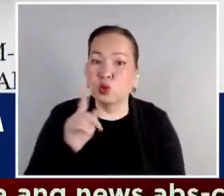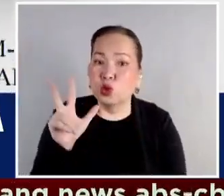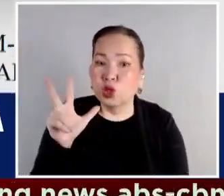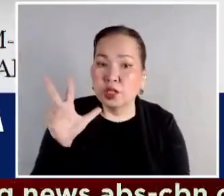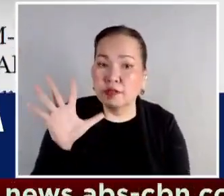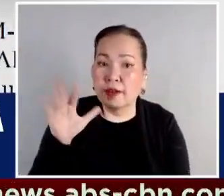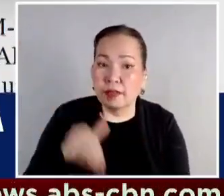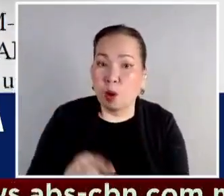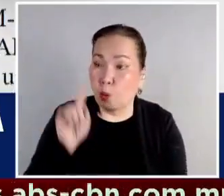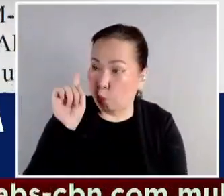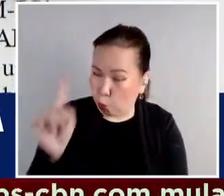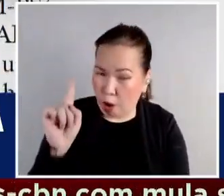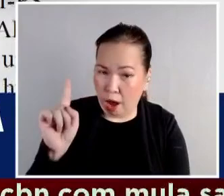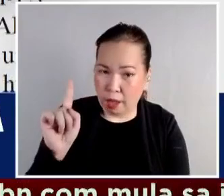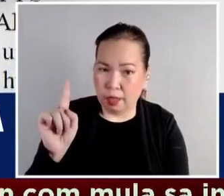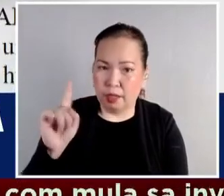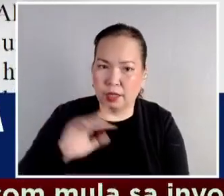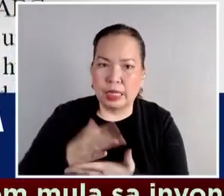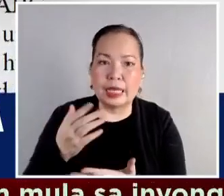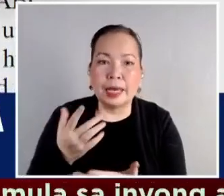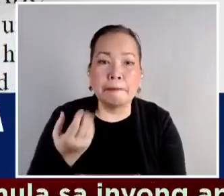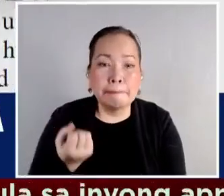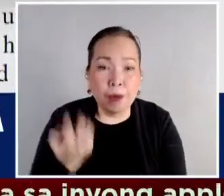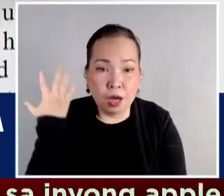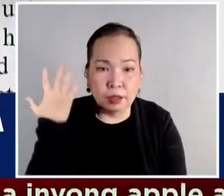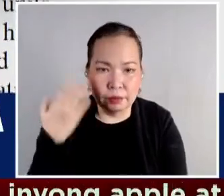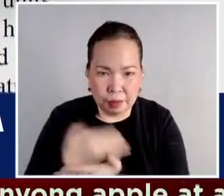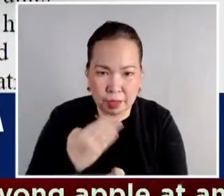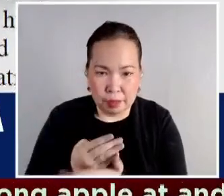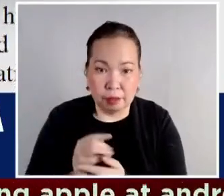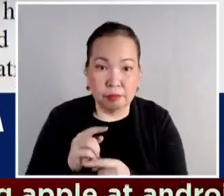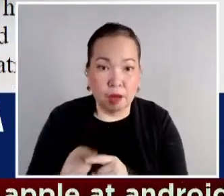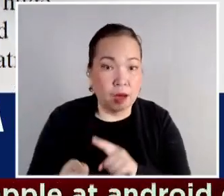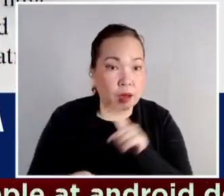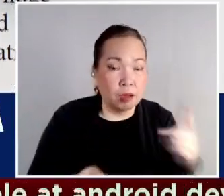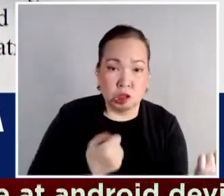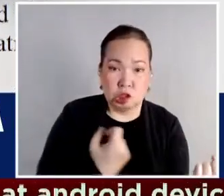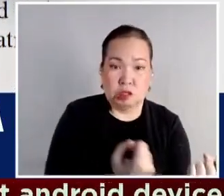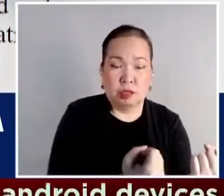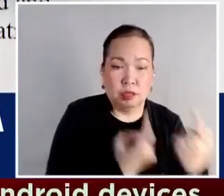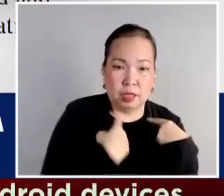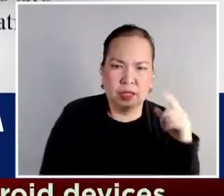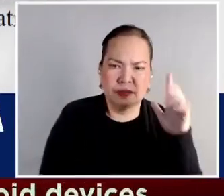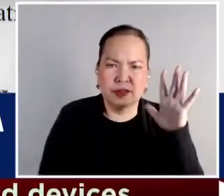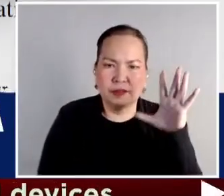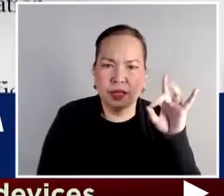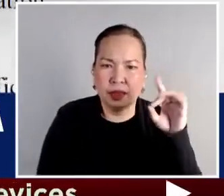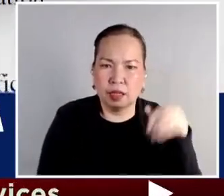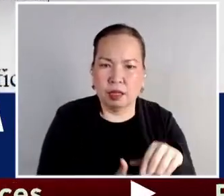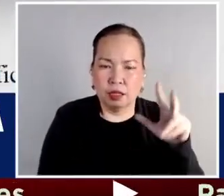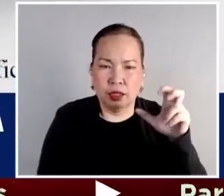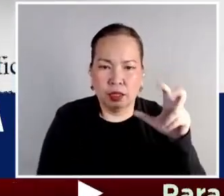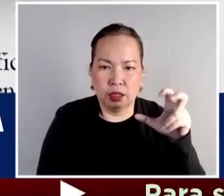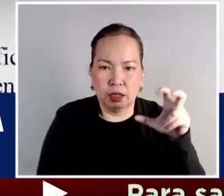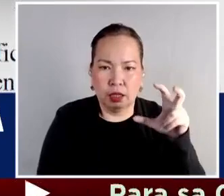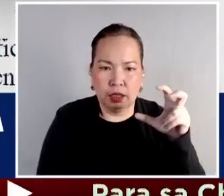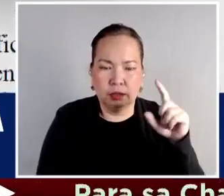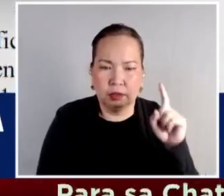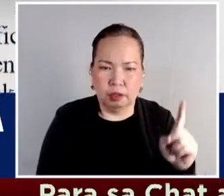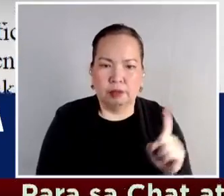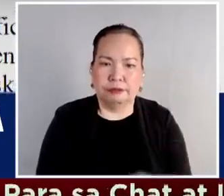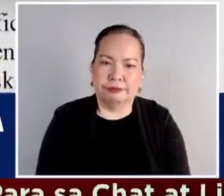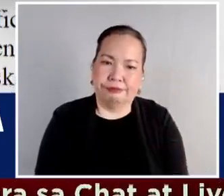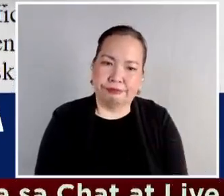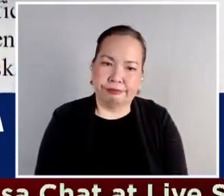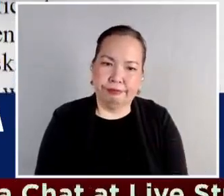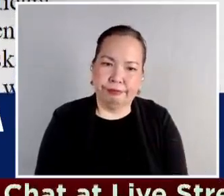per unit ang procurement request ng DepEd, pero nasa 58,300 pesos na per unit price ng laptop